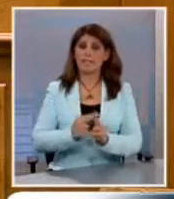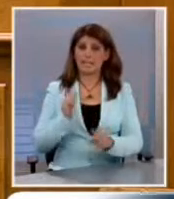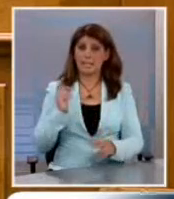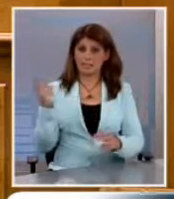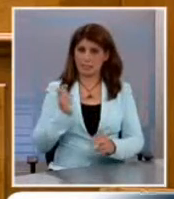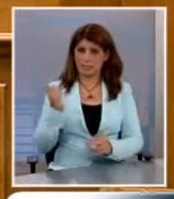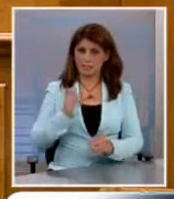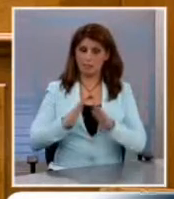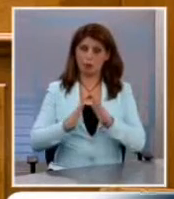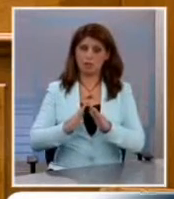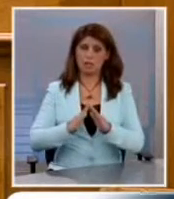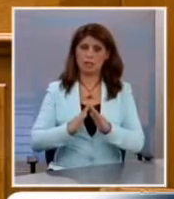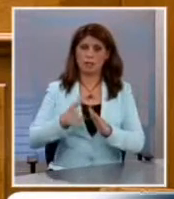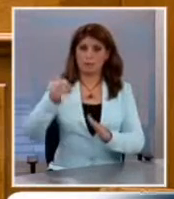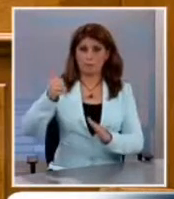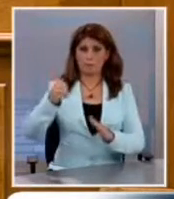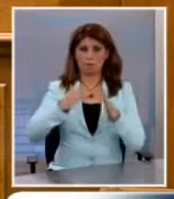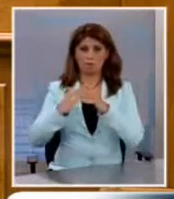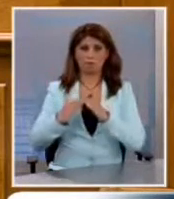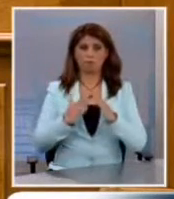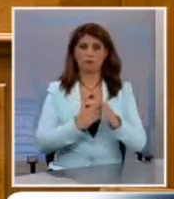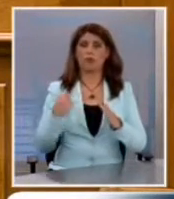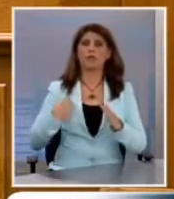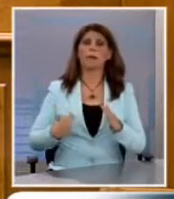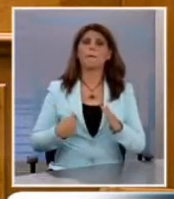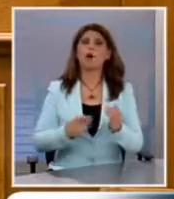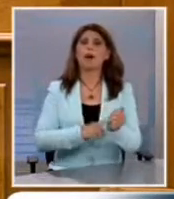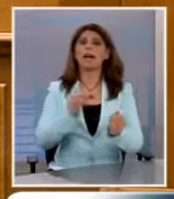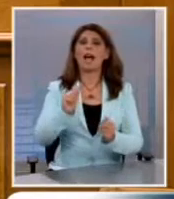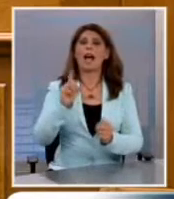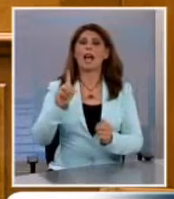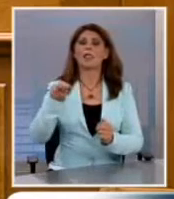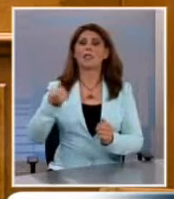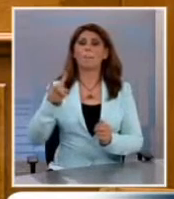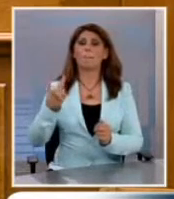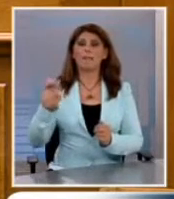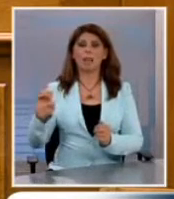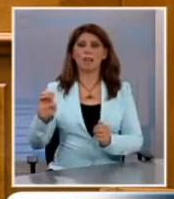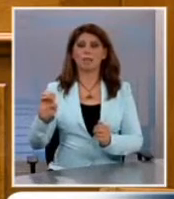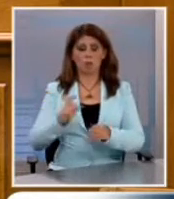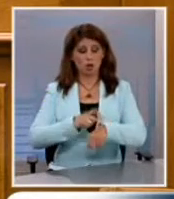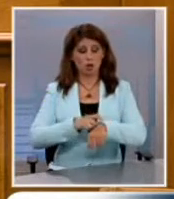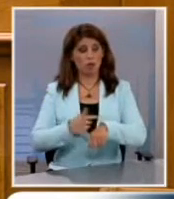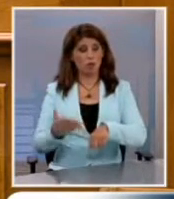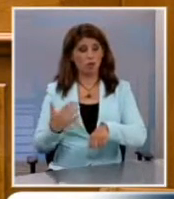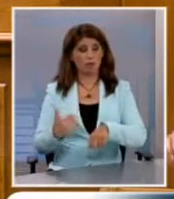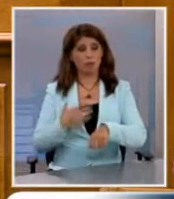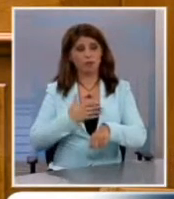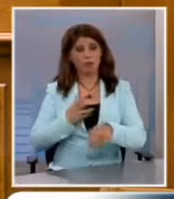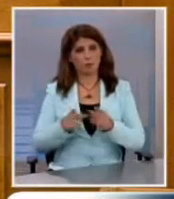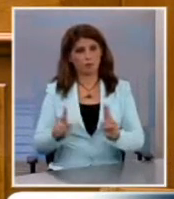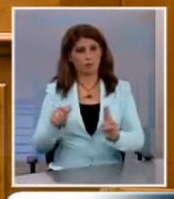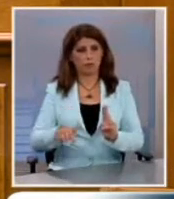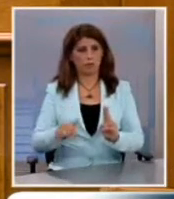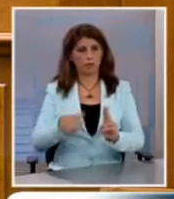της πρώτης κατοικίας και δημόσιος χαρακτήρας του ΑΔΜΕ. Λόγω του περιορισμένου χρόνου που έχω στη διάθεσή μου, θα μου επιτρέψετε στο σημείο